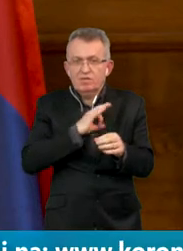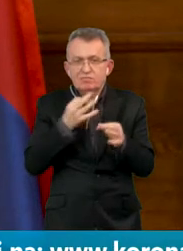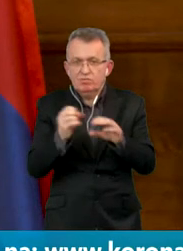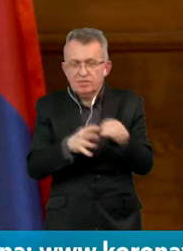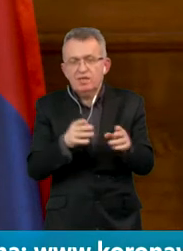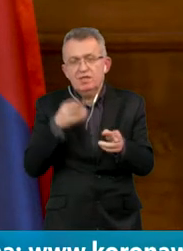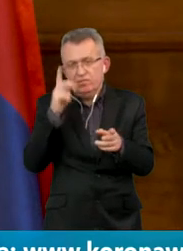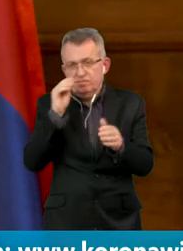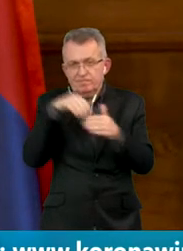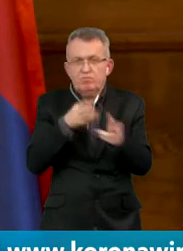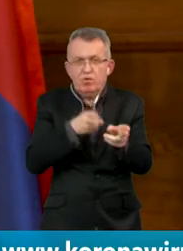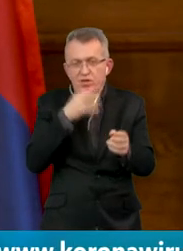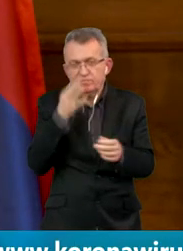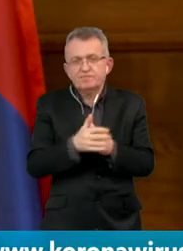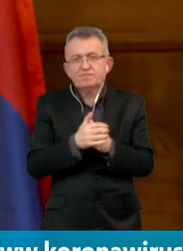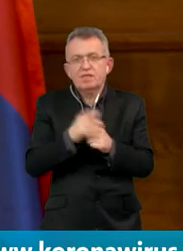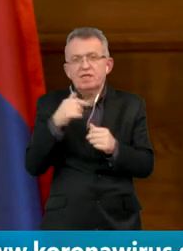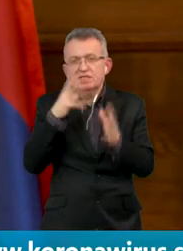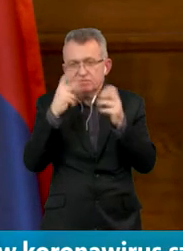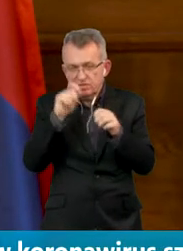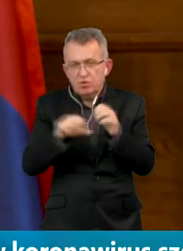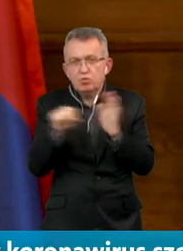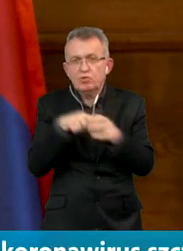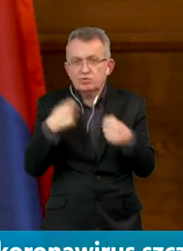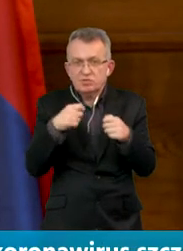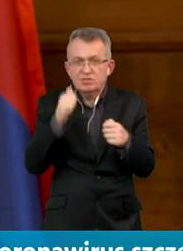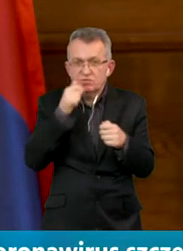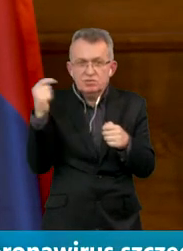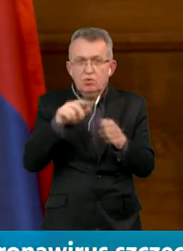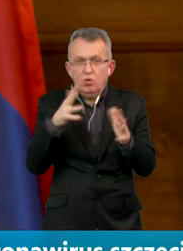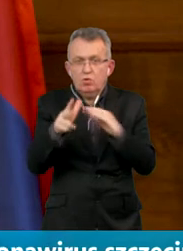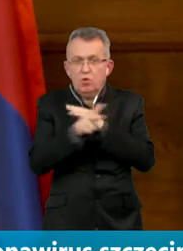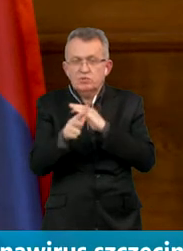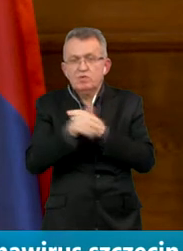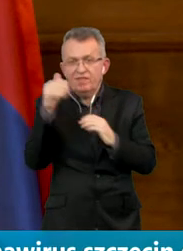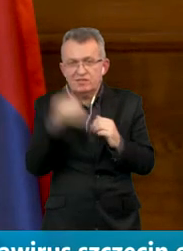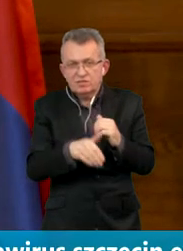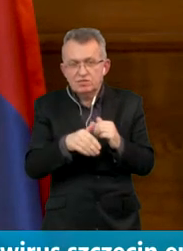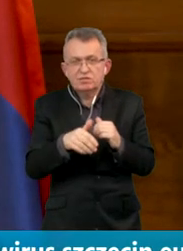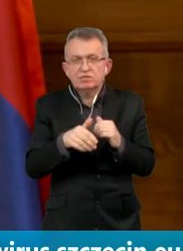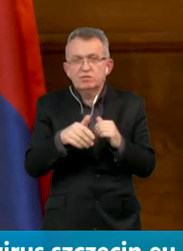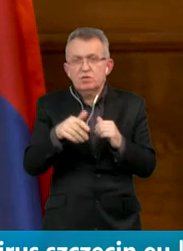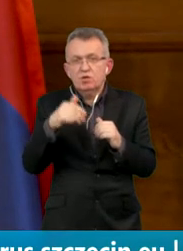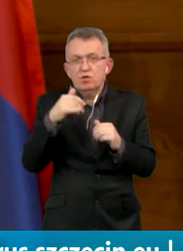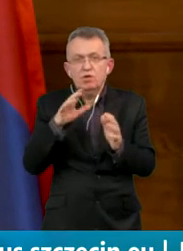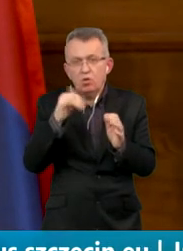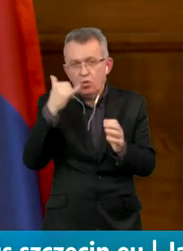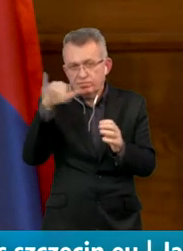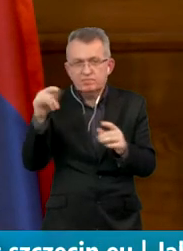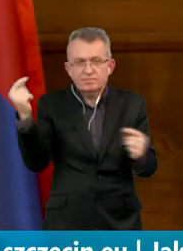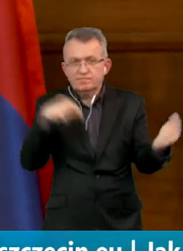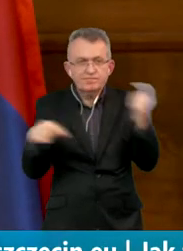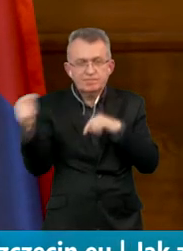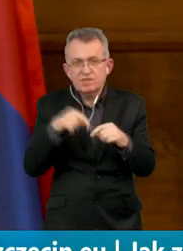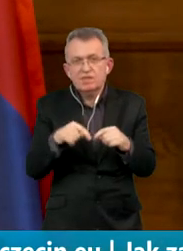samochodem. Przypomnę, że z naszych analiz wynika, że każdego dnia do Szczecina wjeżdża około 80 tysięcy pojazdów z zewnątrz.